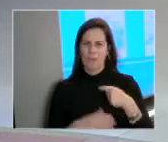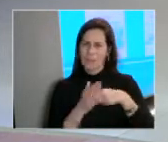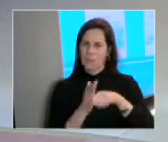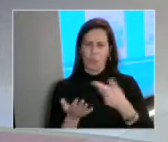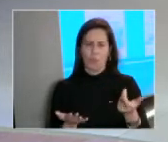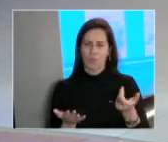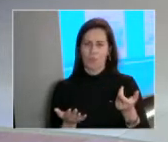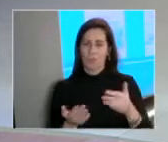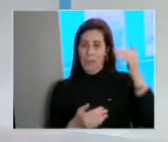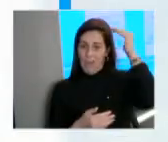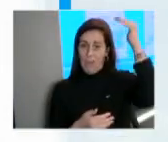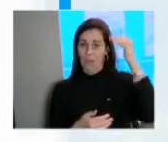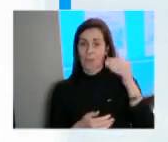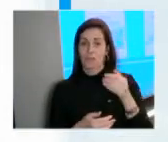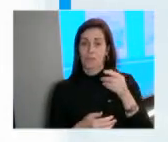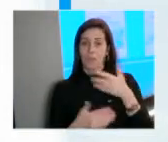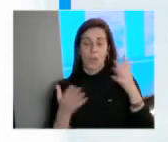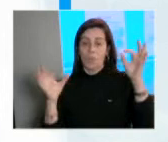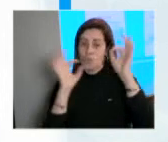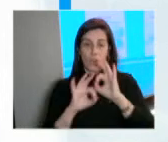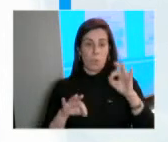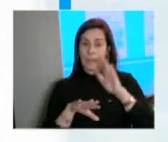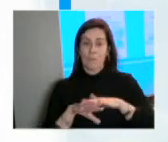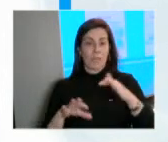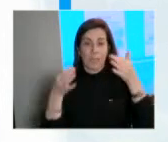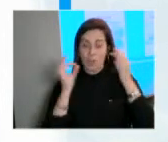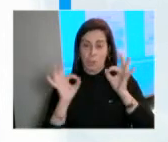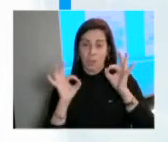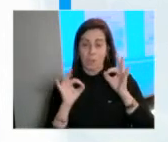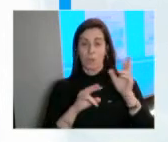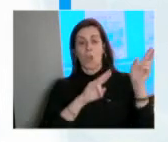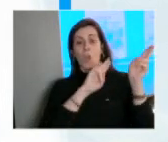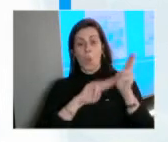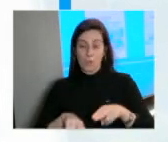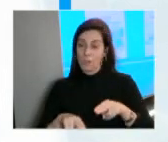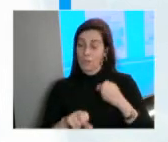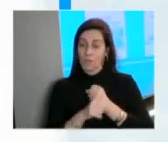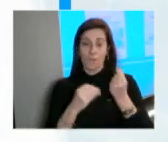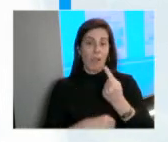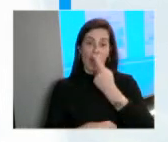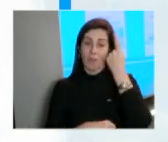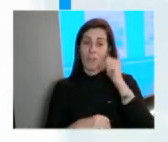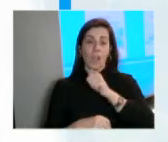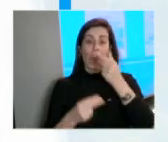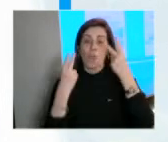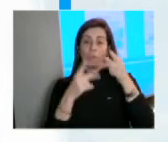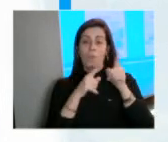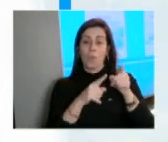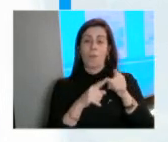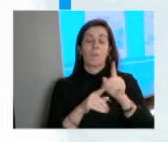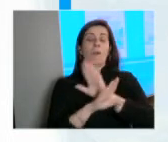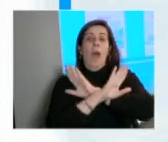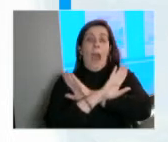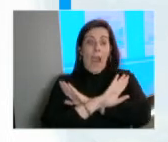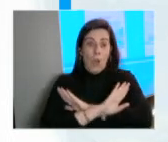תיקון, גנץ, שלידיעתך אינו נוסע בשום תפקיד רשמי, חוזר לארץ כדי לקדם את הדבר היחיד שמעניין